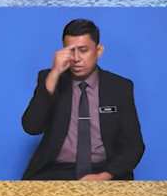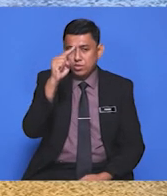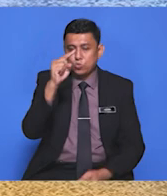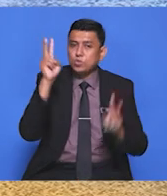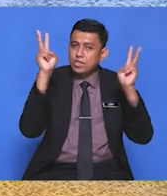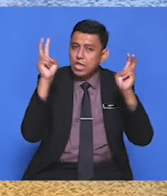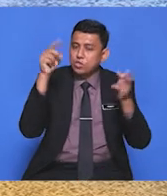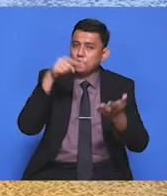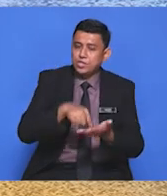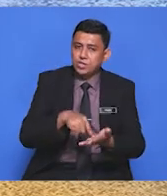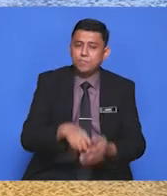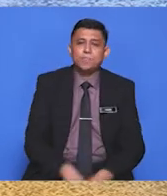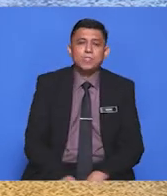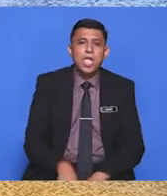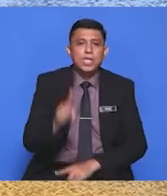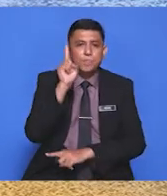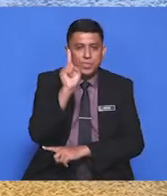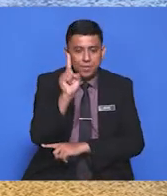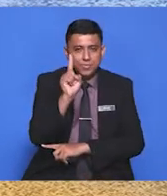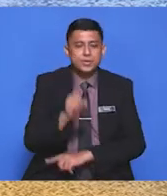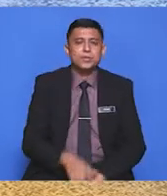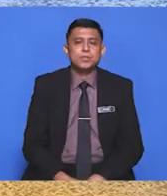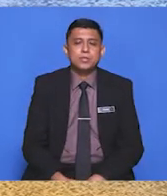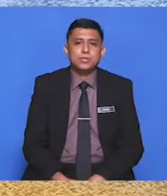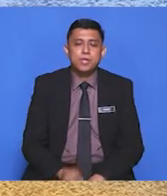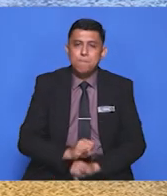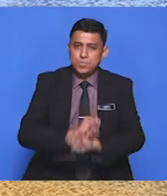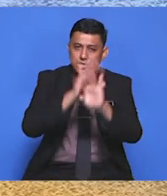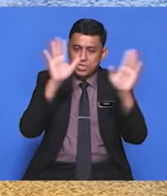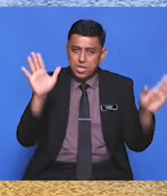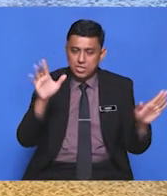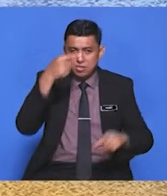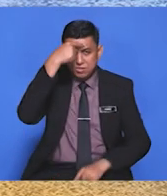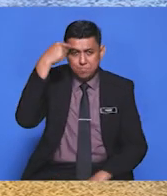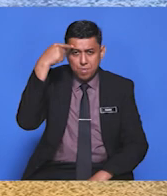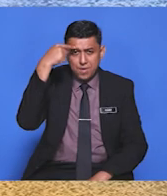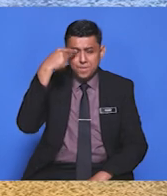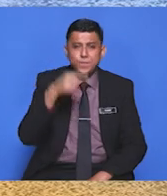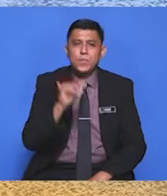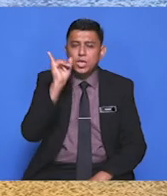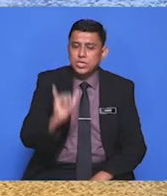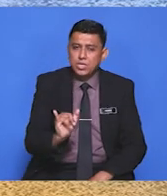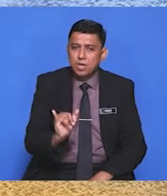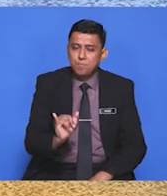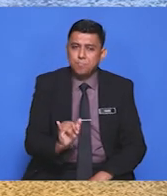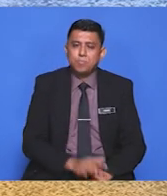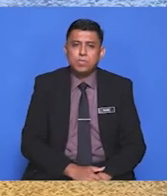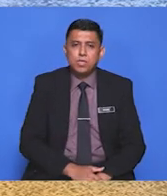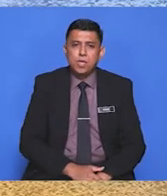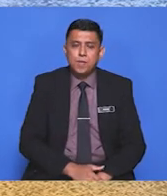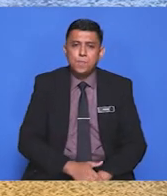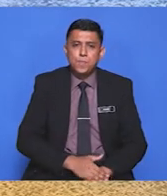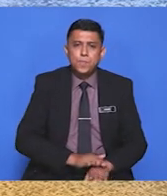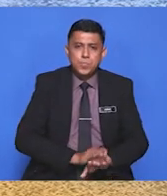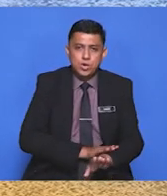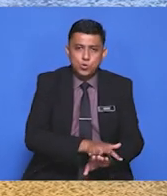topik ini? Iaitu yang pertama, menjelaskan faktor-faktor yang mempengaruhi